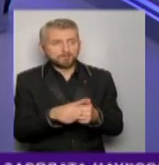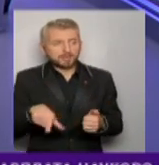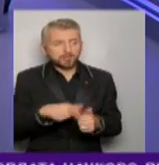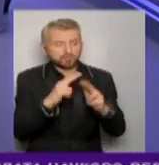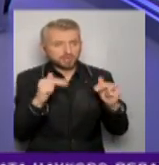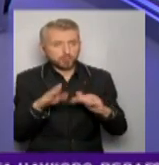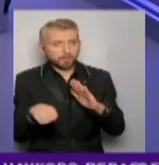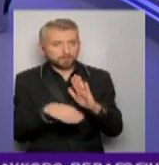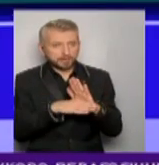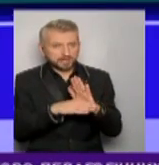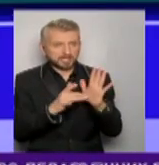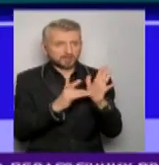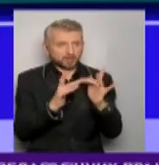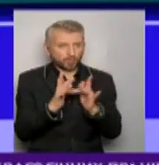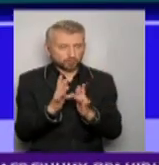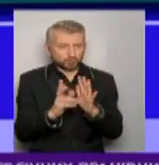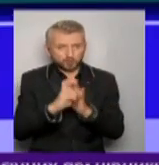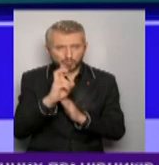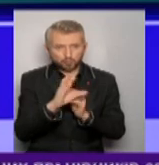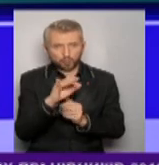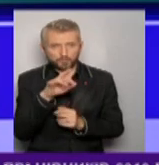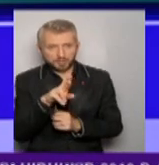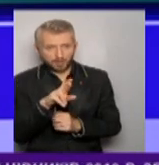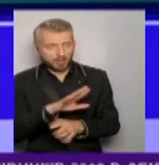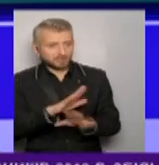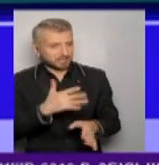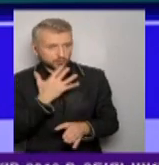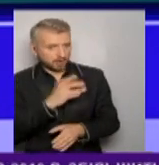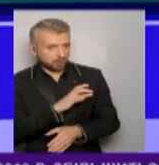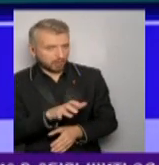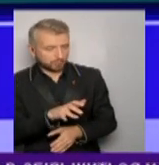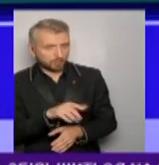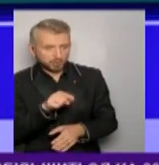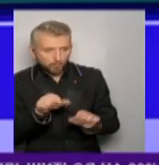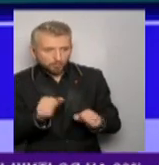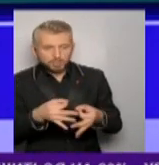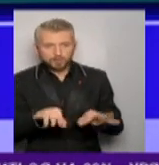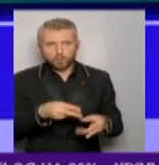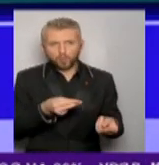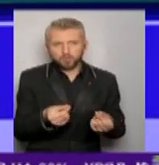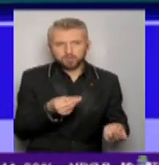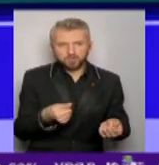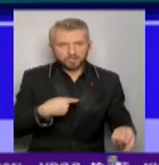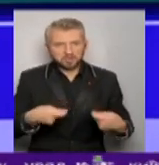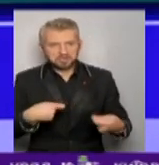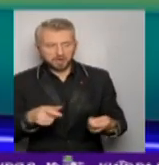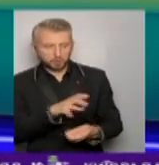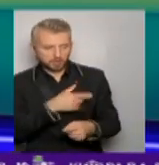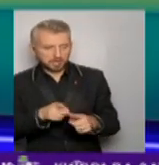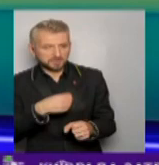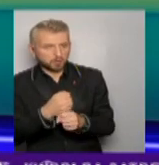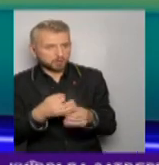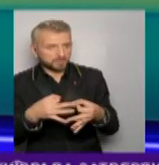під Святою Софією, там, під цими чудовими схилами, це не національне багатство? Нею можна вільно купувати, торгувати, олігархи це роблять